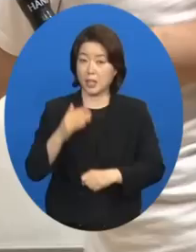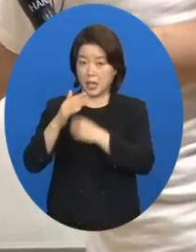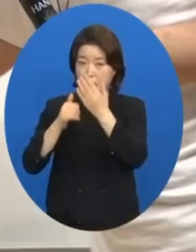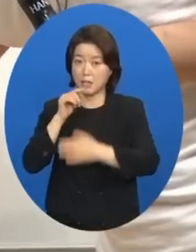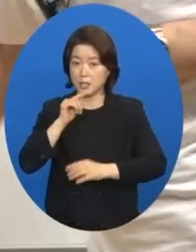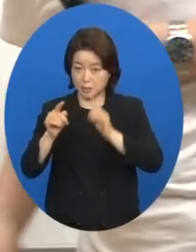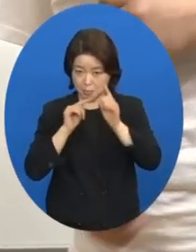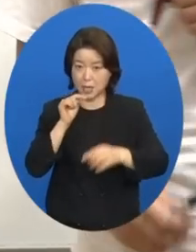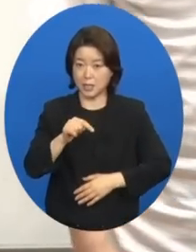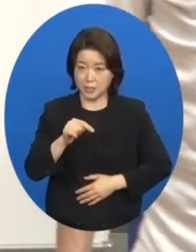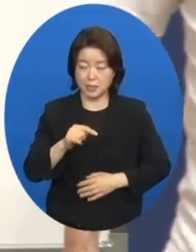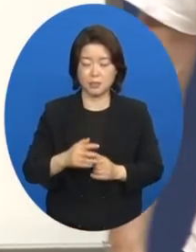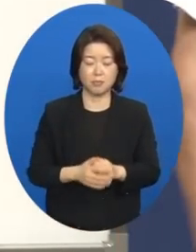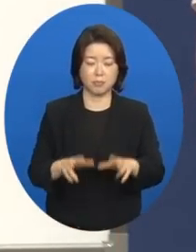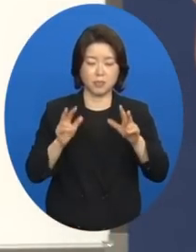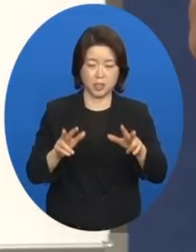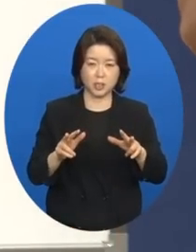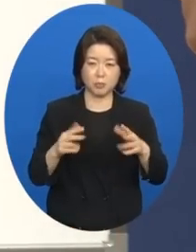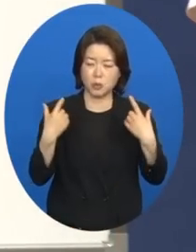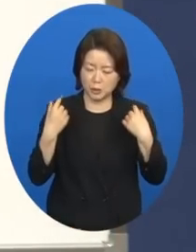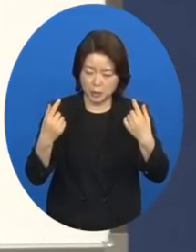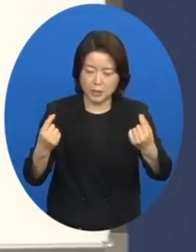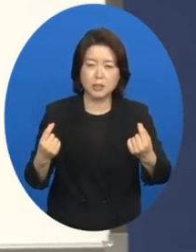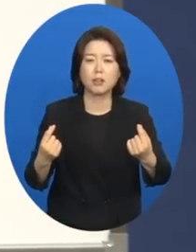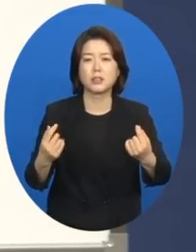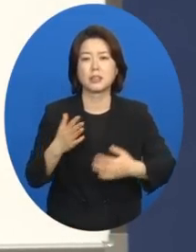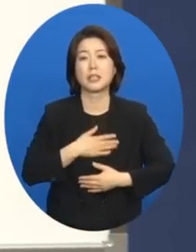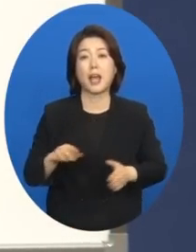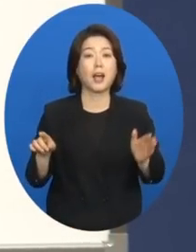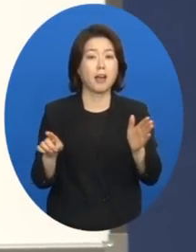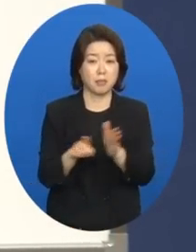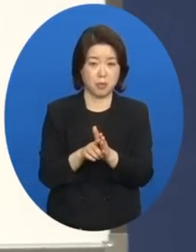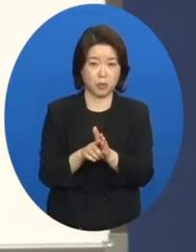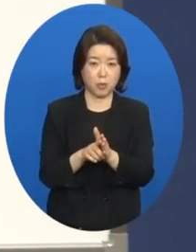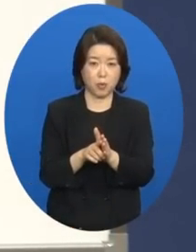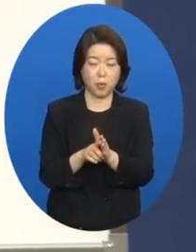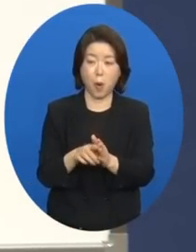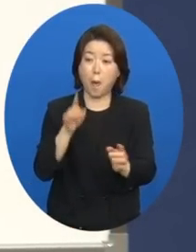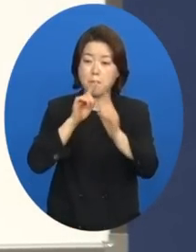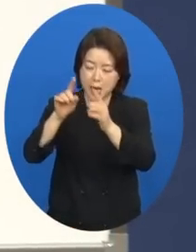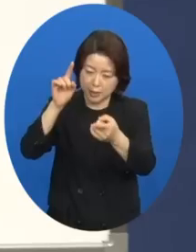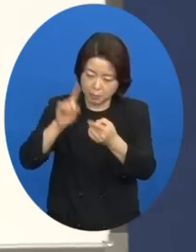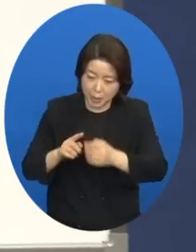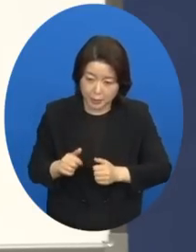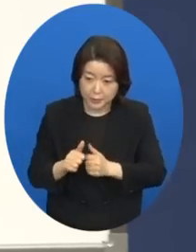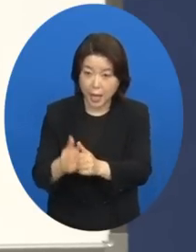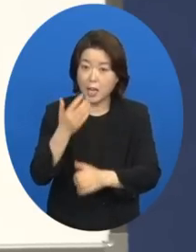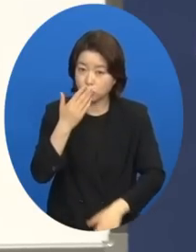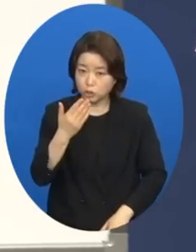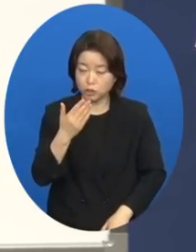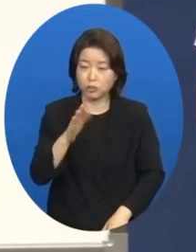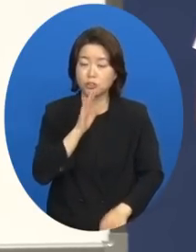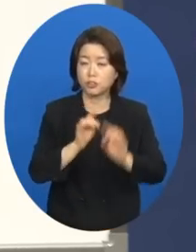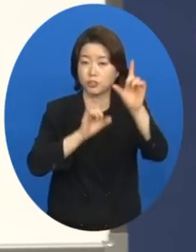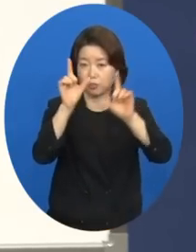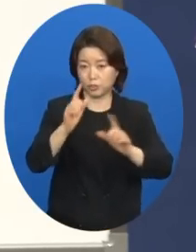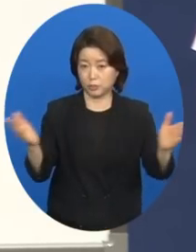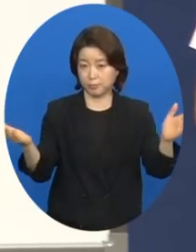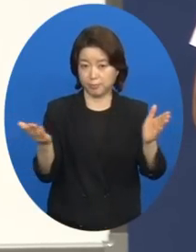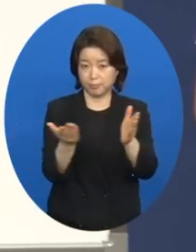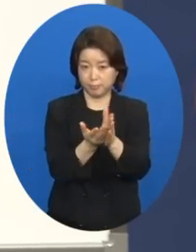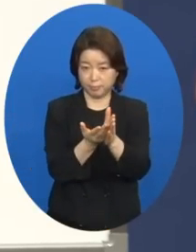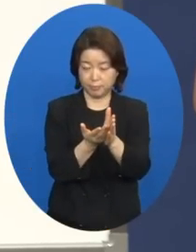하나님의 말씀이 지금도 하나님의 말씀이 내가 믿고 말씀대로 따라갈 수 있는 현실적으로